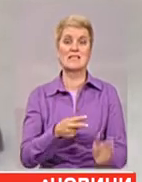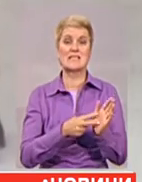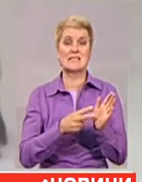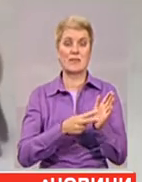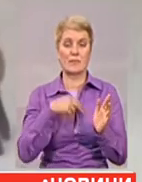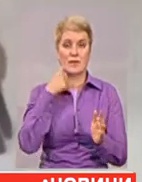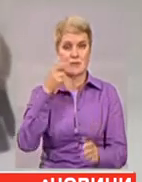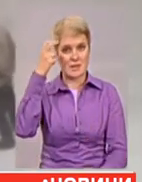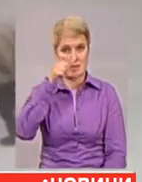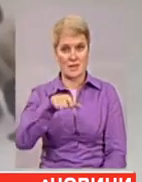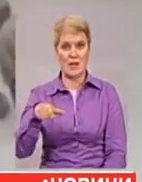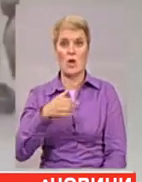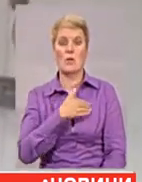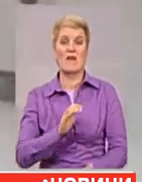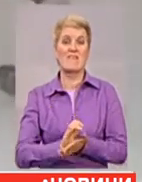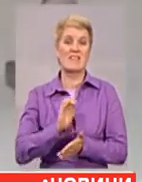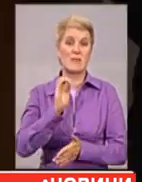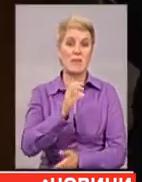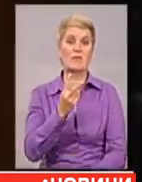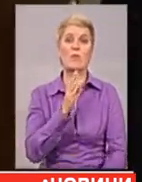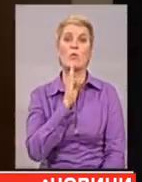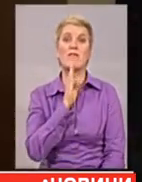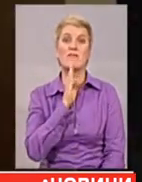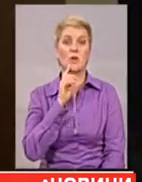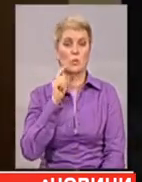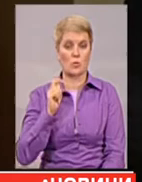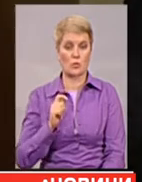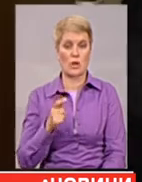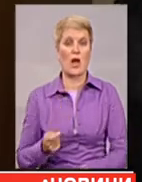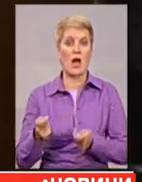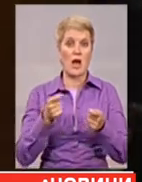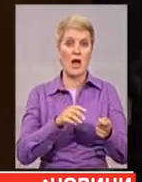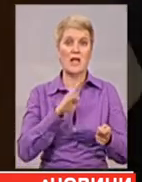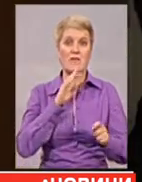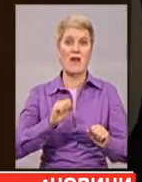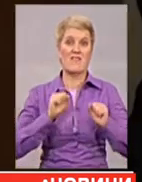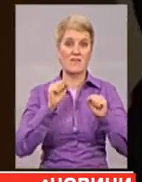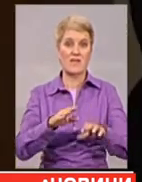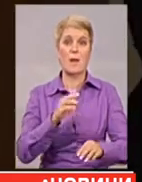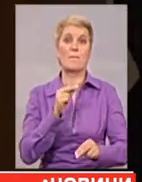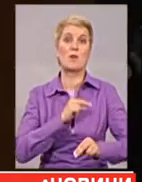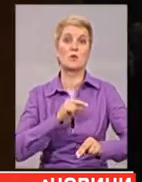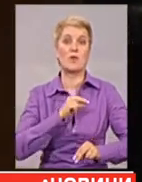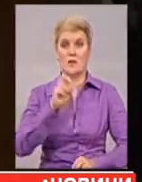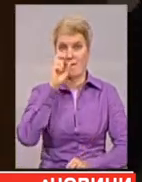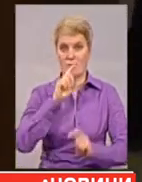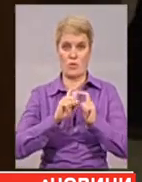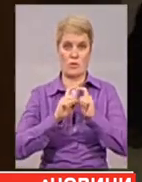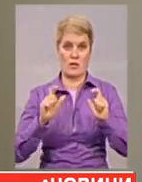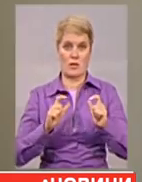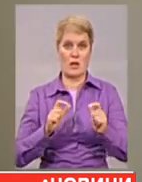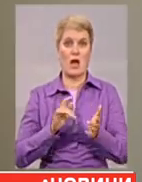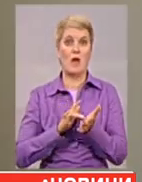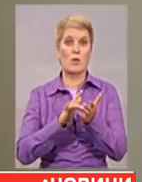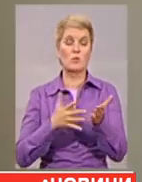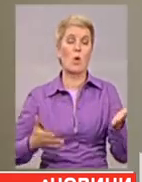кияни. Намагалися відправити до Лімасолу двох дівчат-українок. А вже по прибуттю на Кіпр дівчат би віддали працювати у борделі. Кажуть, поїздку їм оплачували.